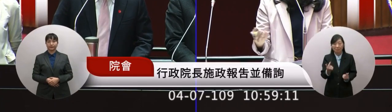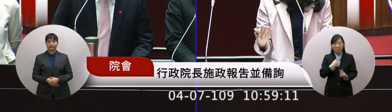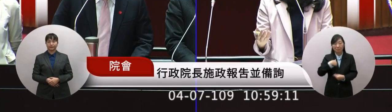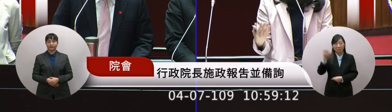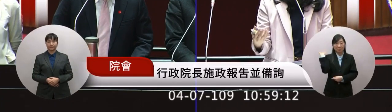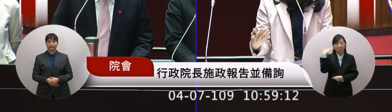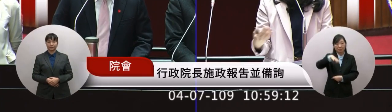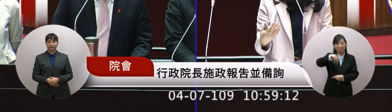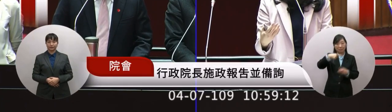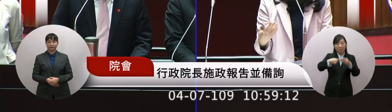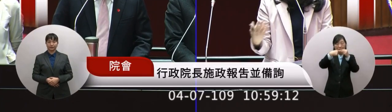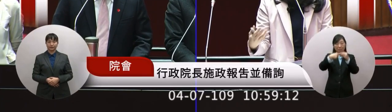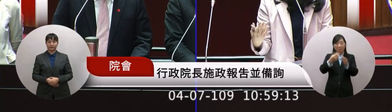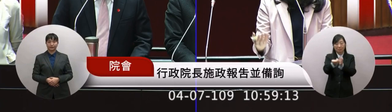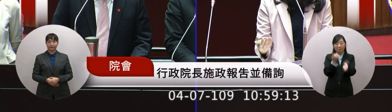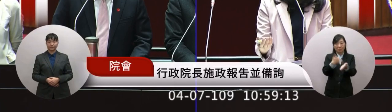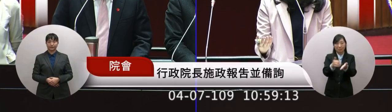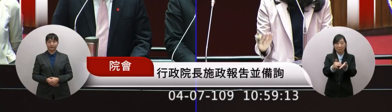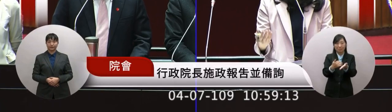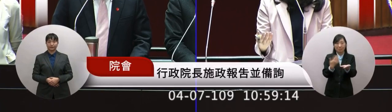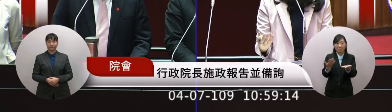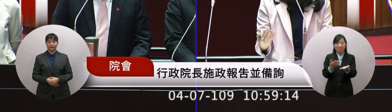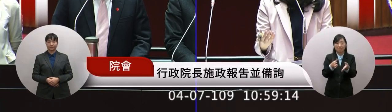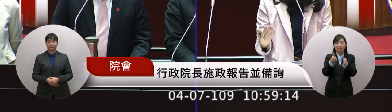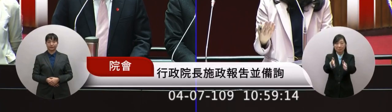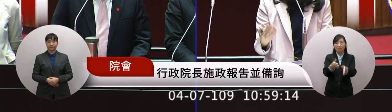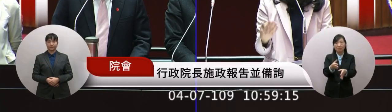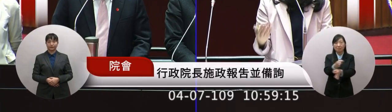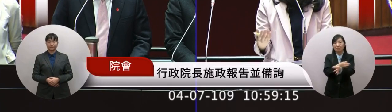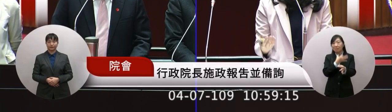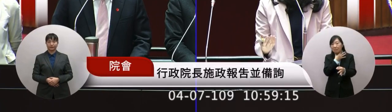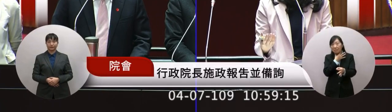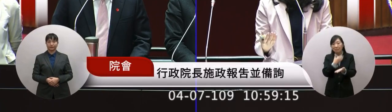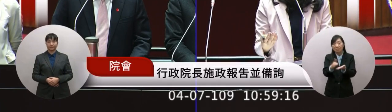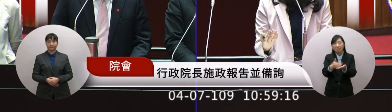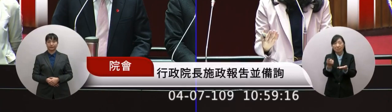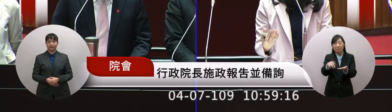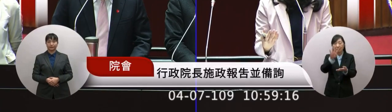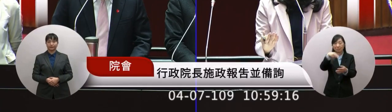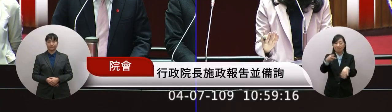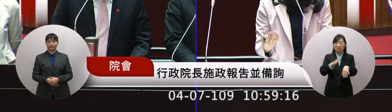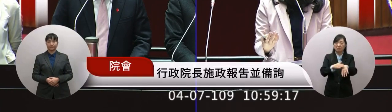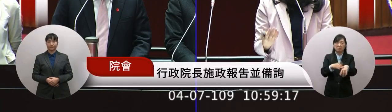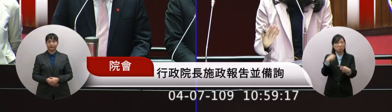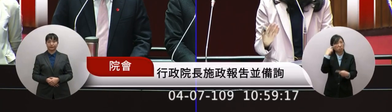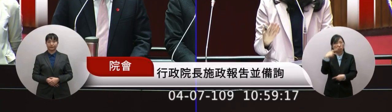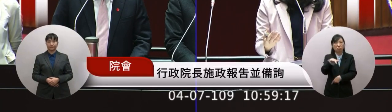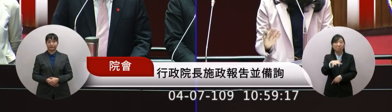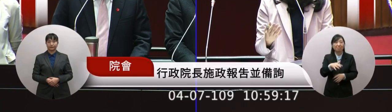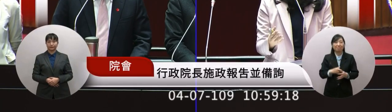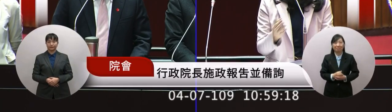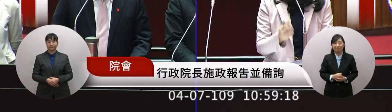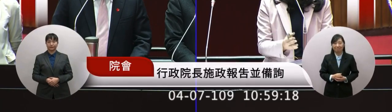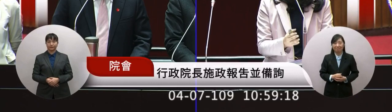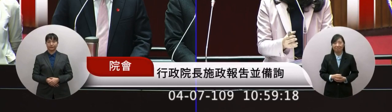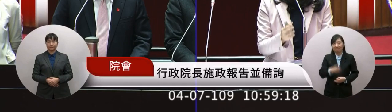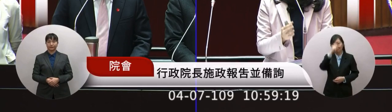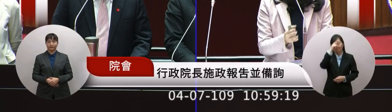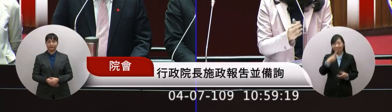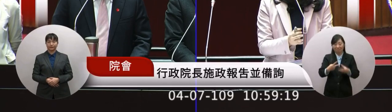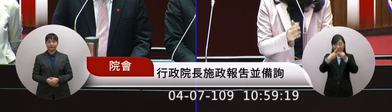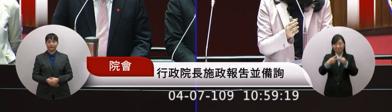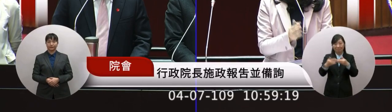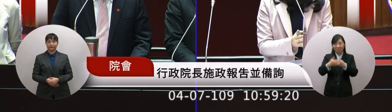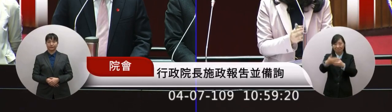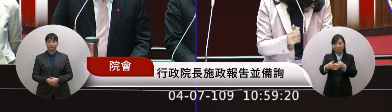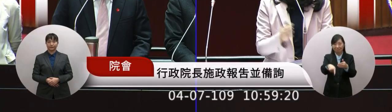第一波开始的一些预算呢，我们的纾困计划的执行，其实有一些它的效率其实并没有那么好。那我们希望说，我们在第二阶段